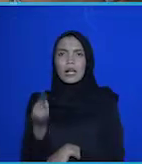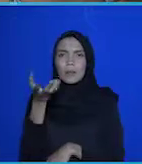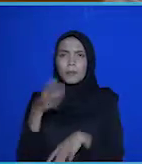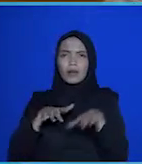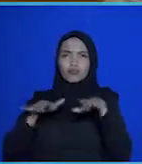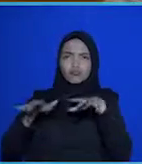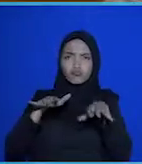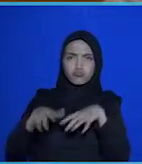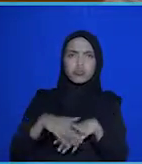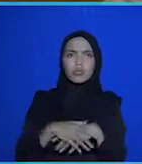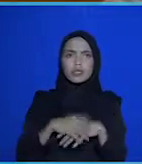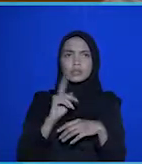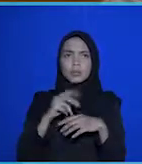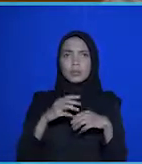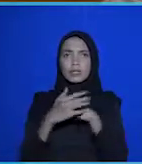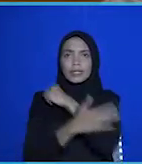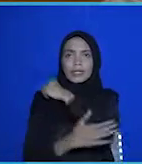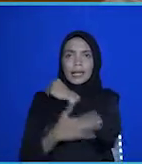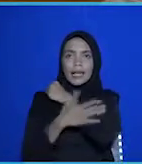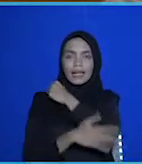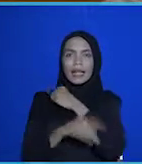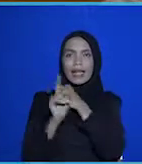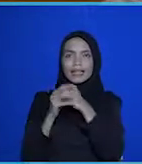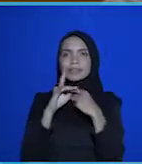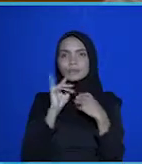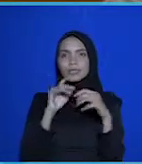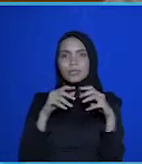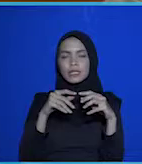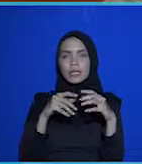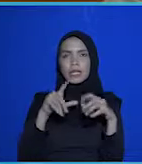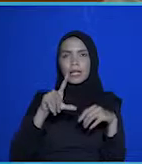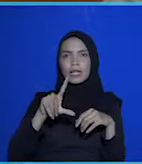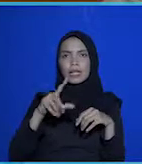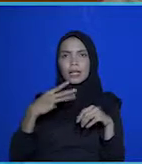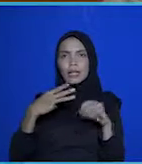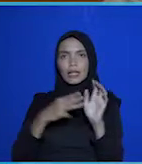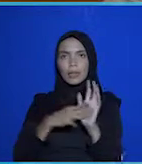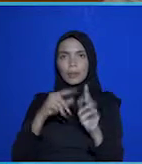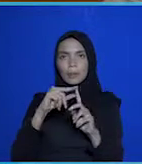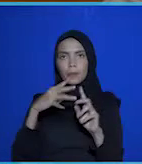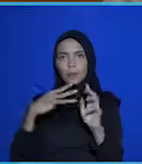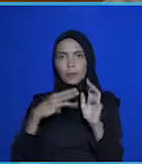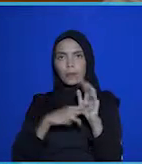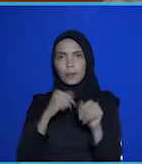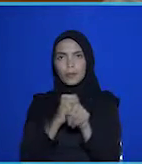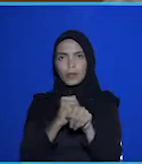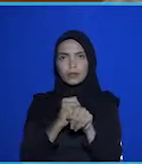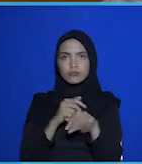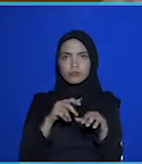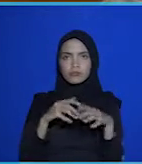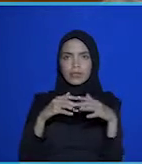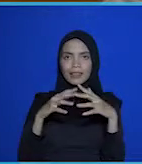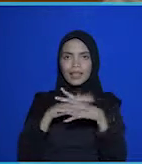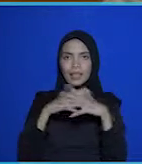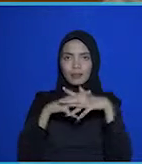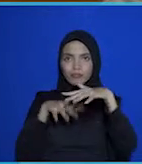kita rawan gempa bumi, negeri cincin api, negeri tumbukan lempeng-lempeng. Sehingga yang penting bagi